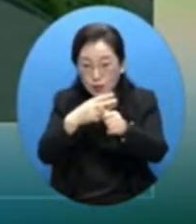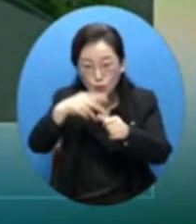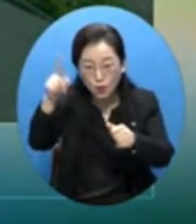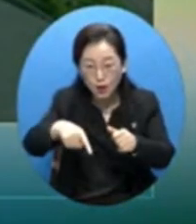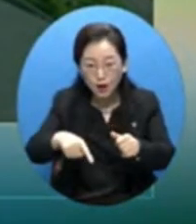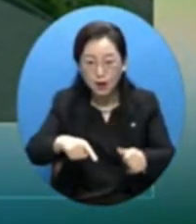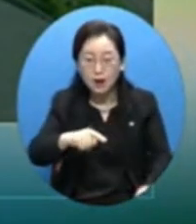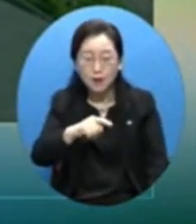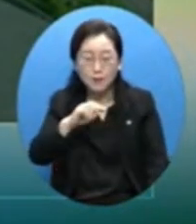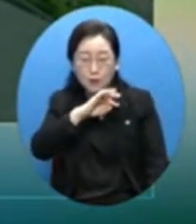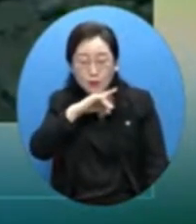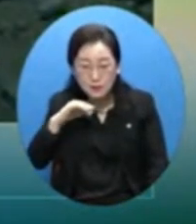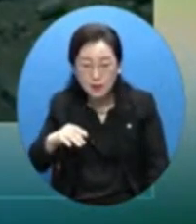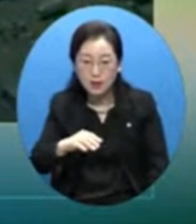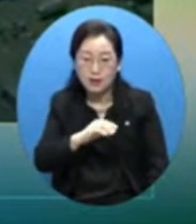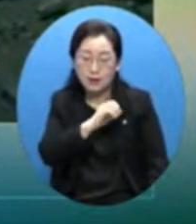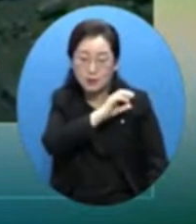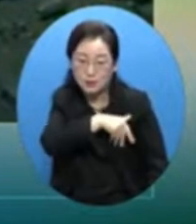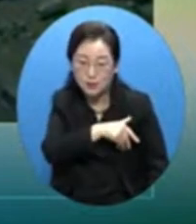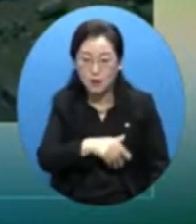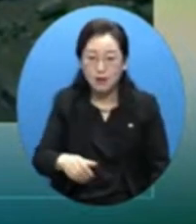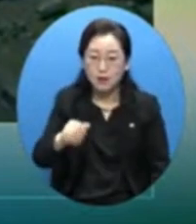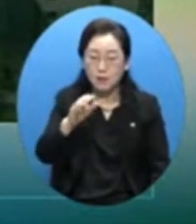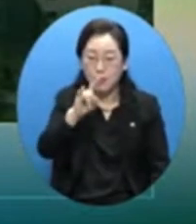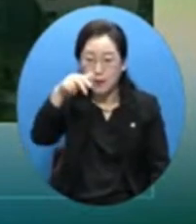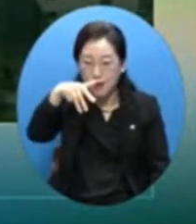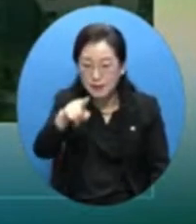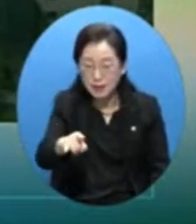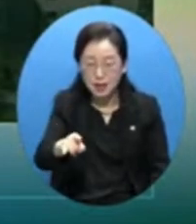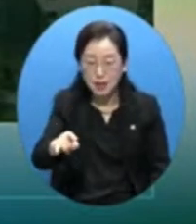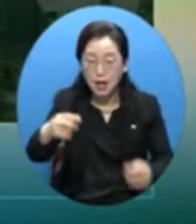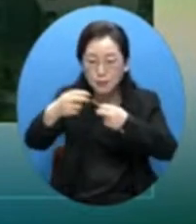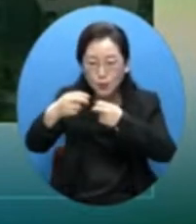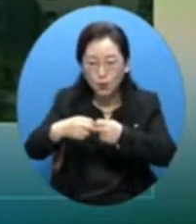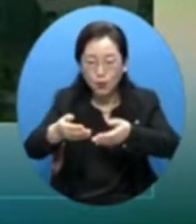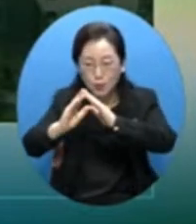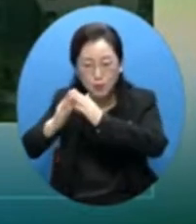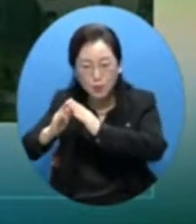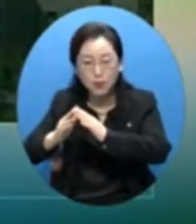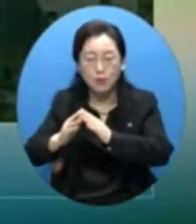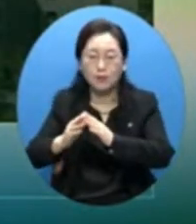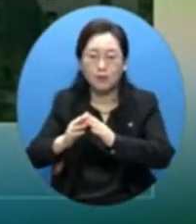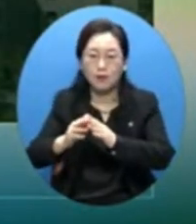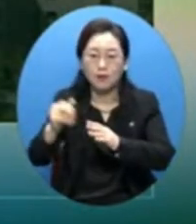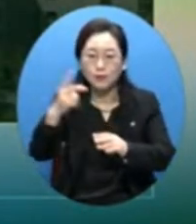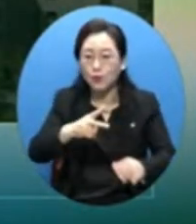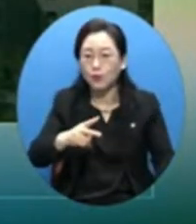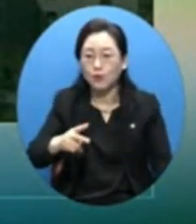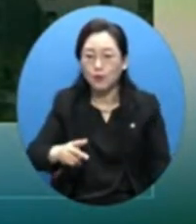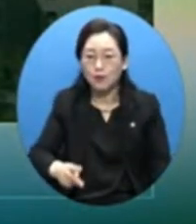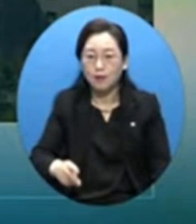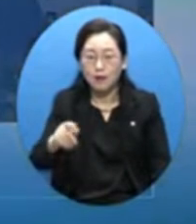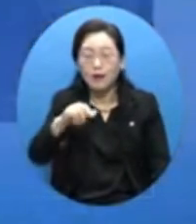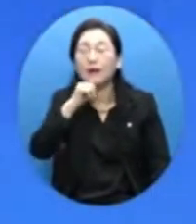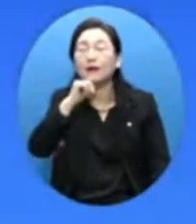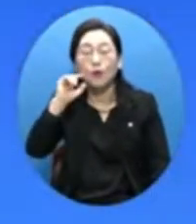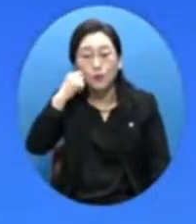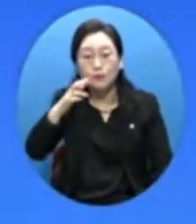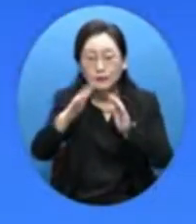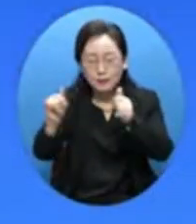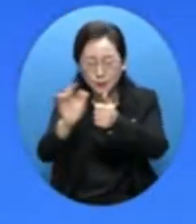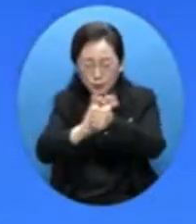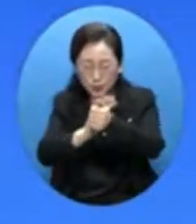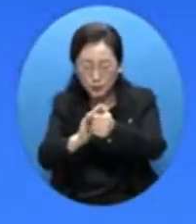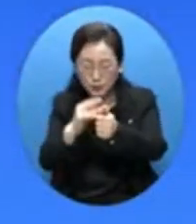연세대학교, 이화대학교, 숭실대학교, 배대대학교, 세바란스병원, 그들이 와서 학교와 병원을 세우고 그리고 가난하고 어려운 사람들을 돌보고